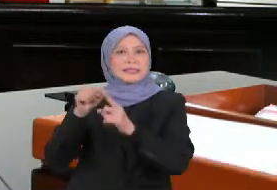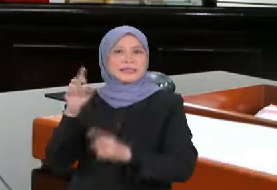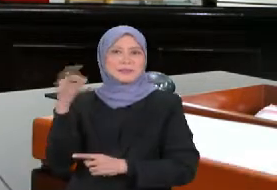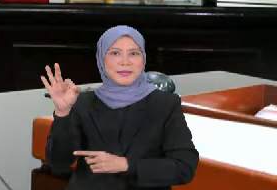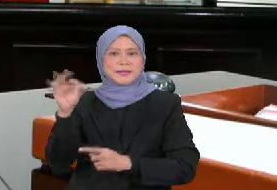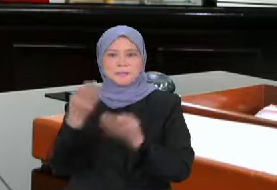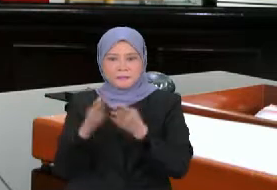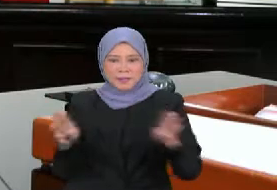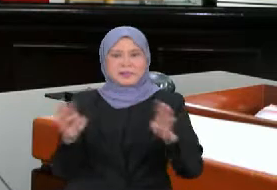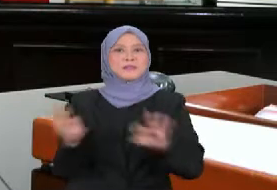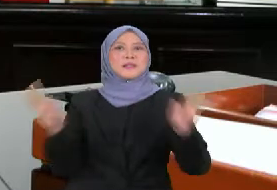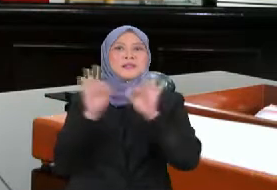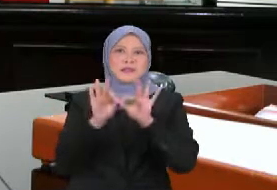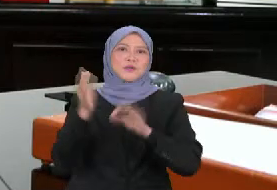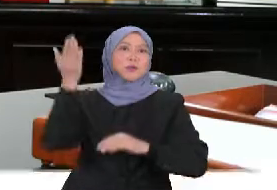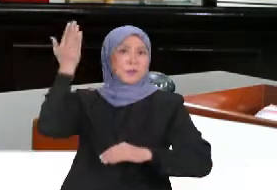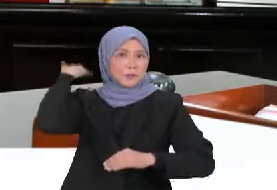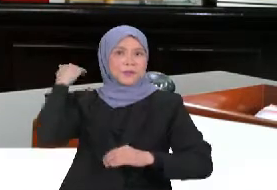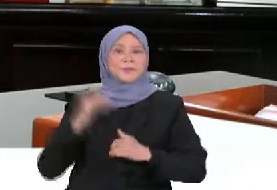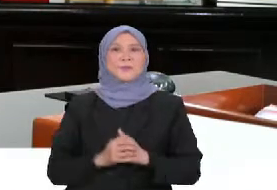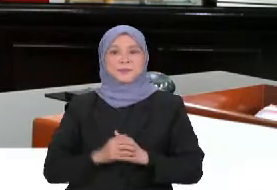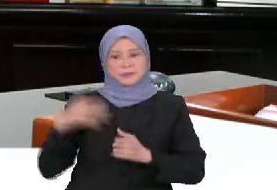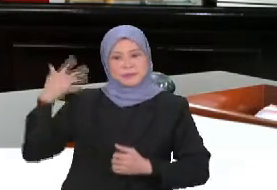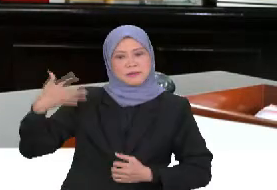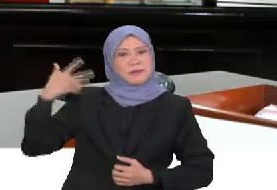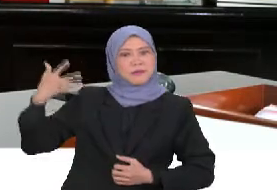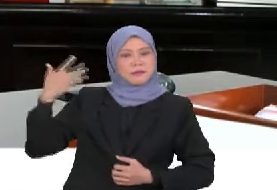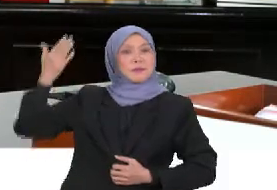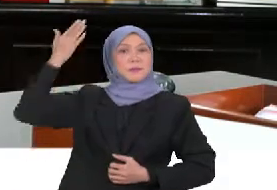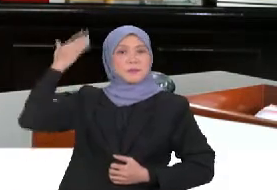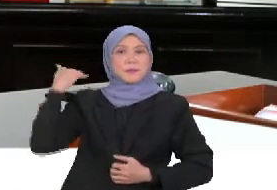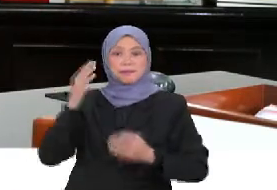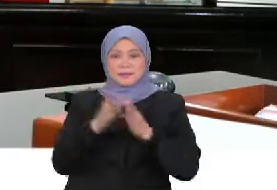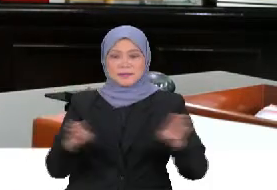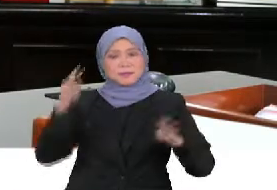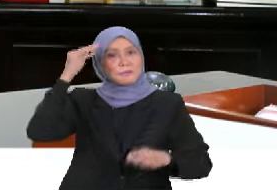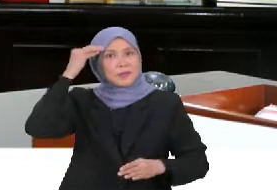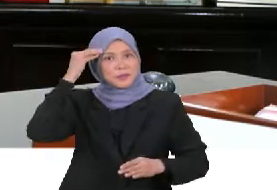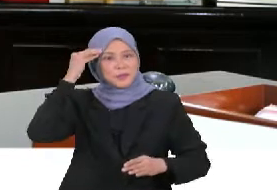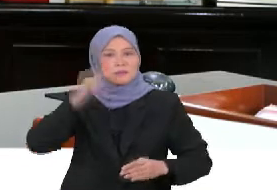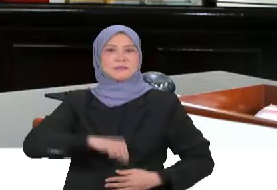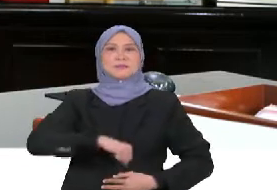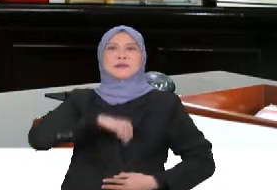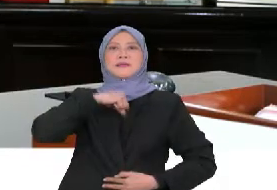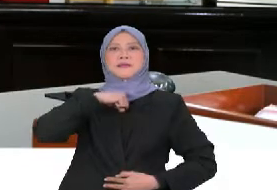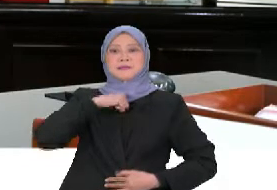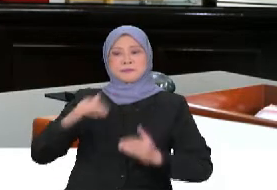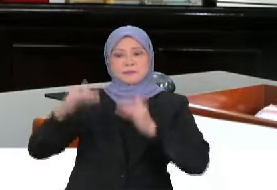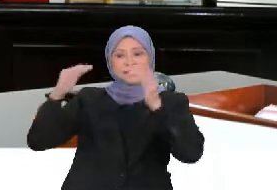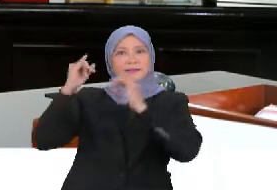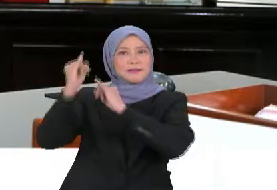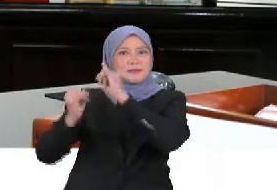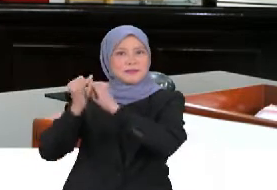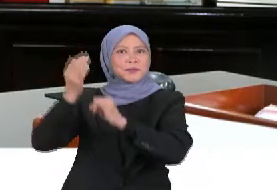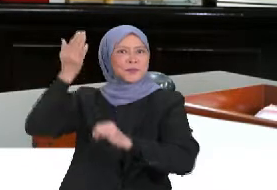bahasa utama perdagangan pada ketika itu. Lebaran sejarah ini membuktikan bahawa bahasa Melayu memang nyegah di persada antarabangsa